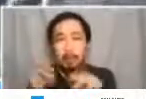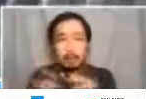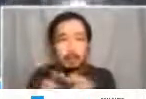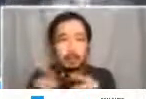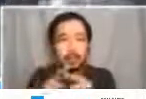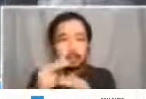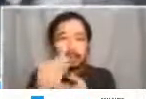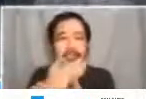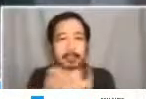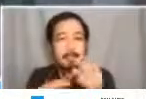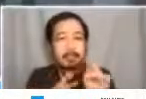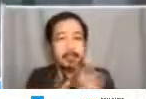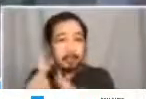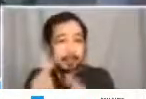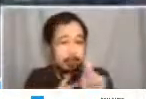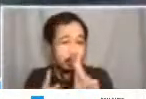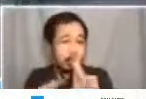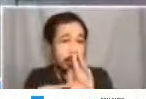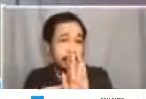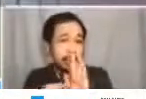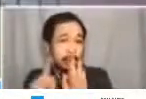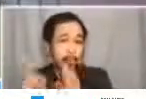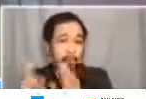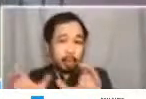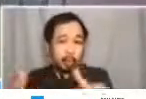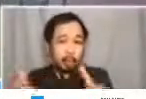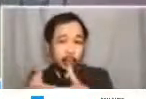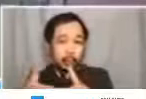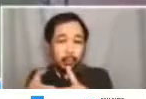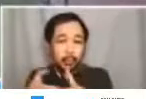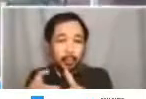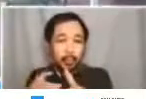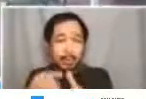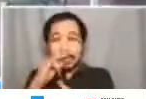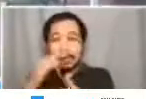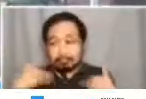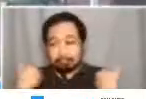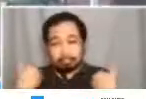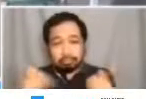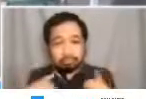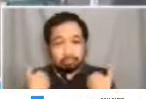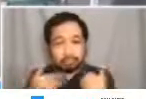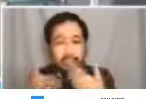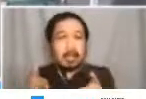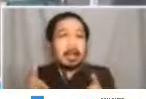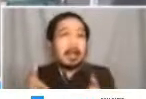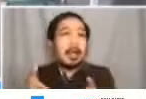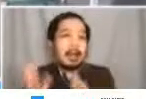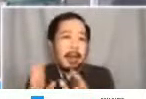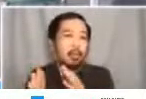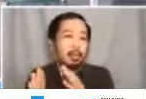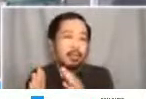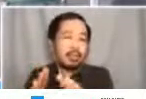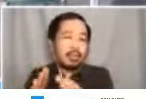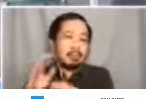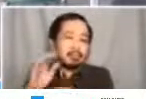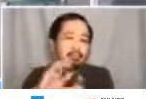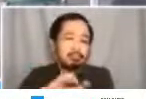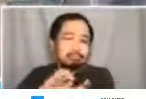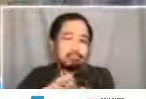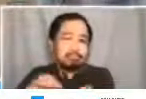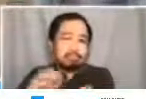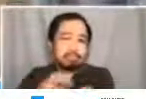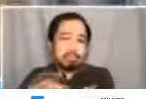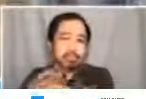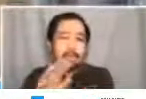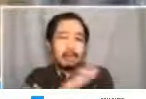services sa kalahati ng kanilang venue capacity ang mga hotel, lodging, hospitality establishments na mayroong DOT